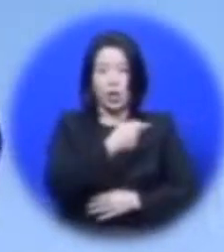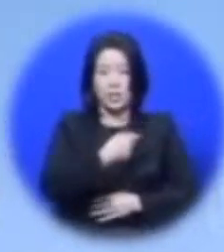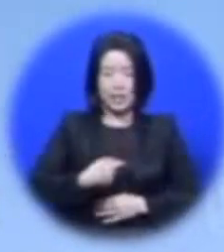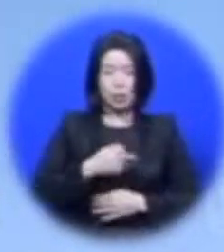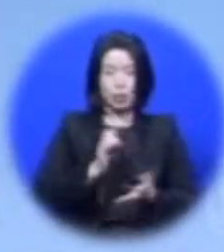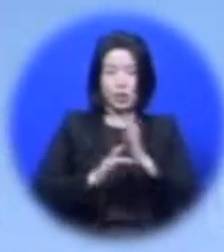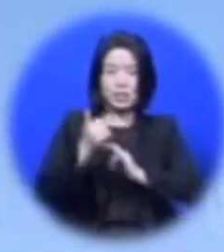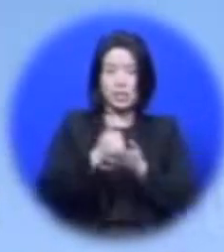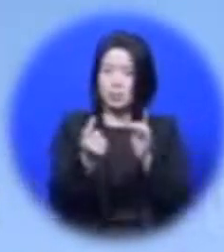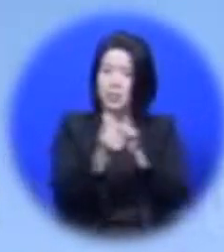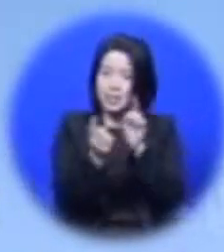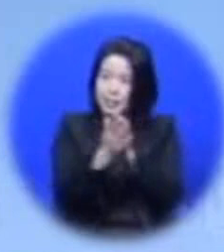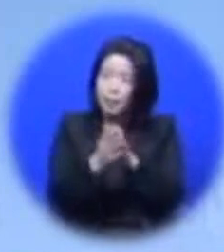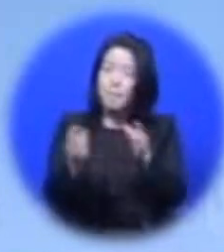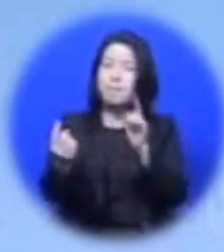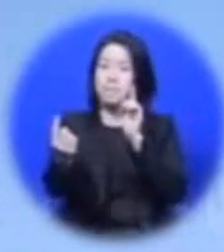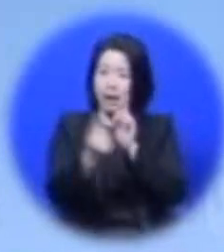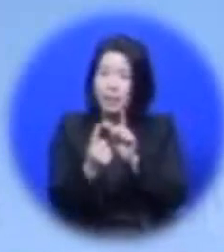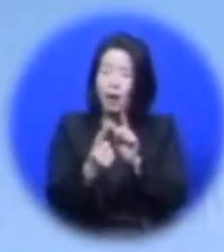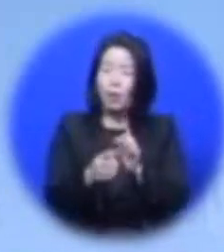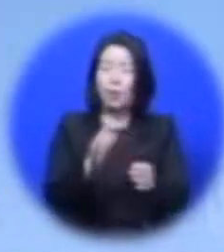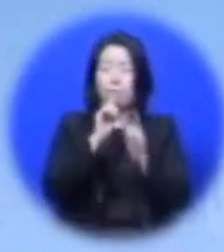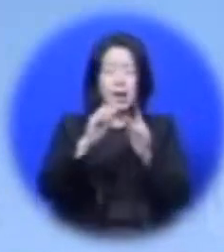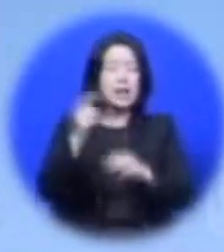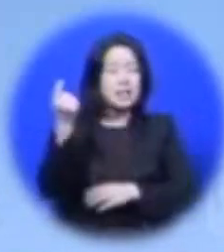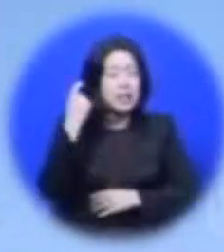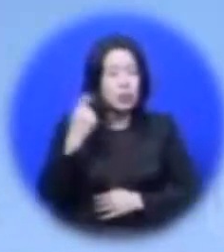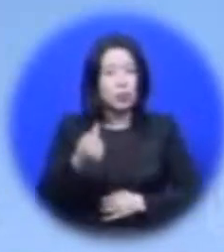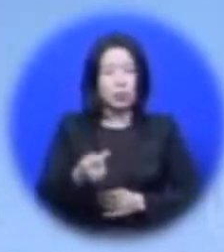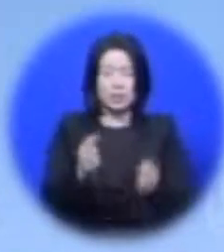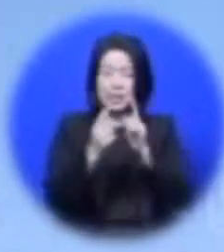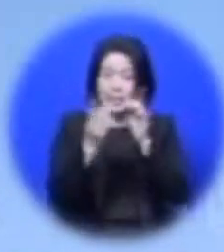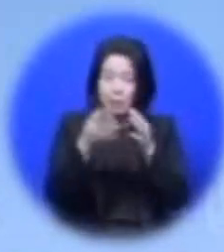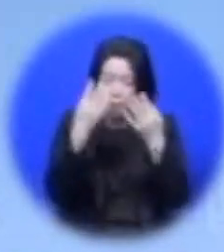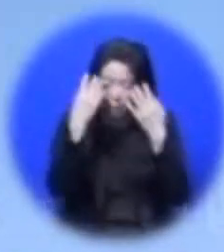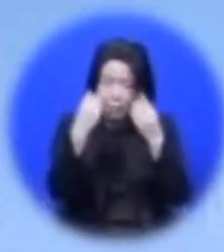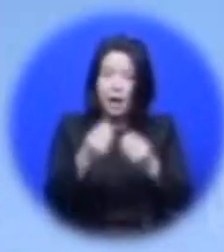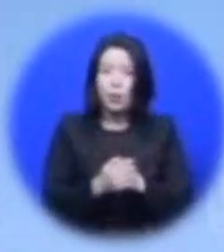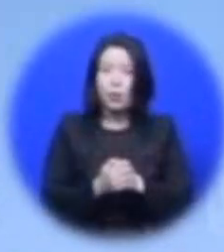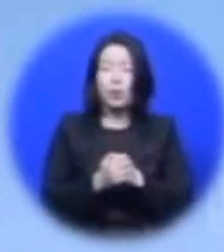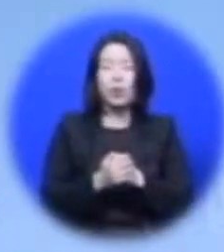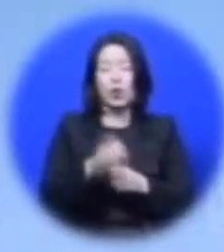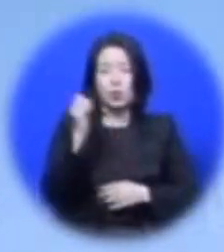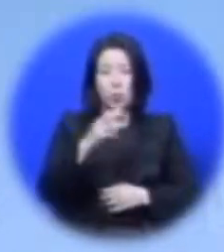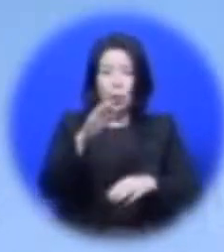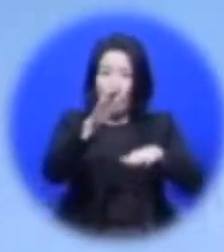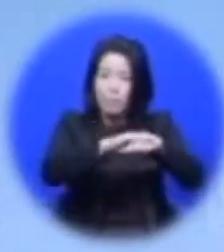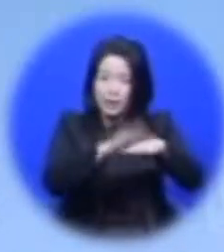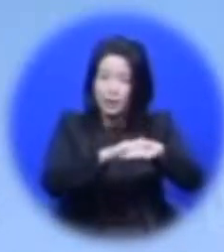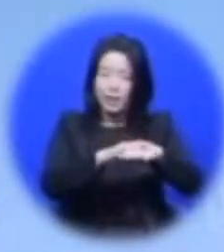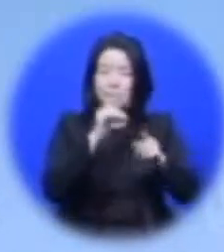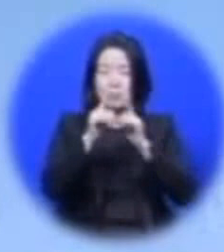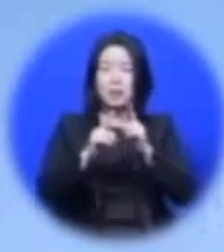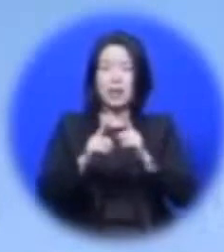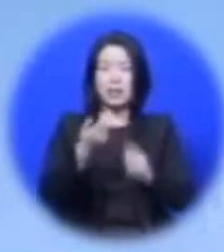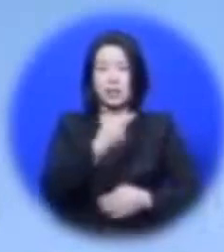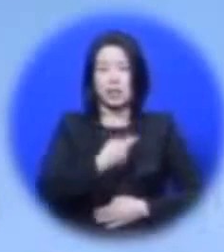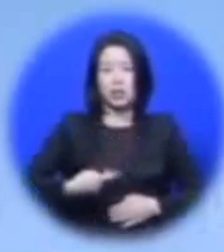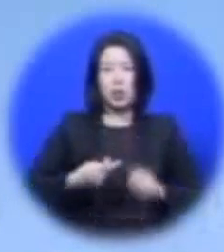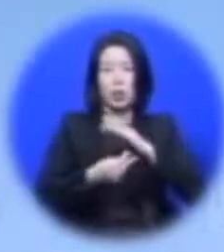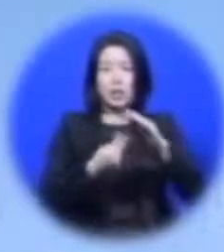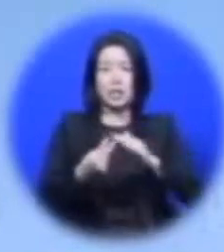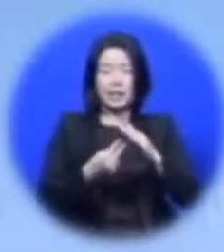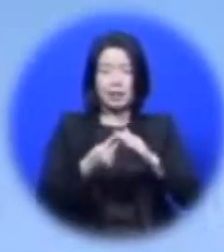예수님을 정말 직접 만났고 말씀을 직접 들었고 직접 보았고 또 직접 만져보았다는 말을 요한 사도가 하는